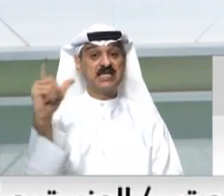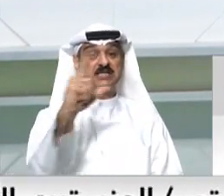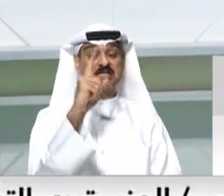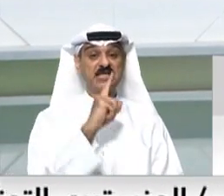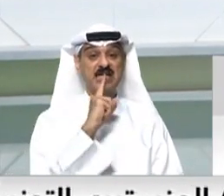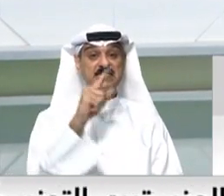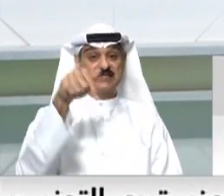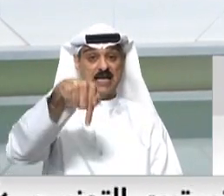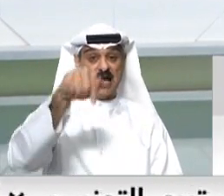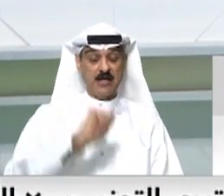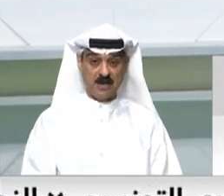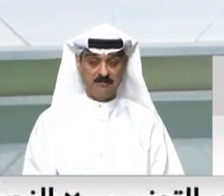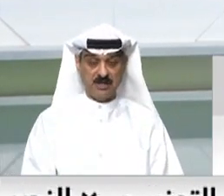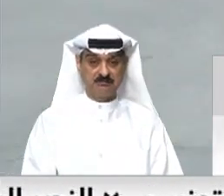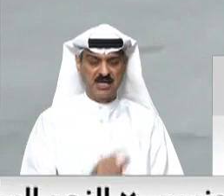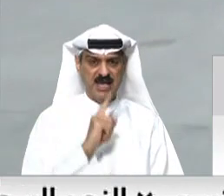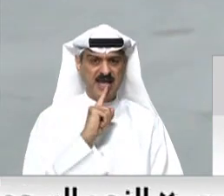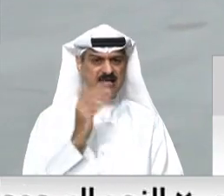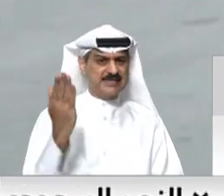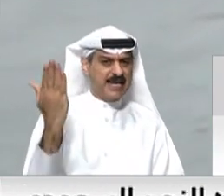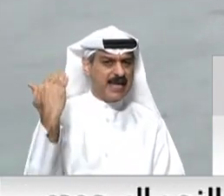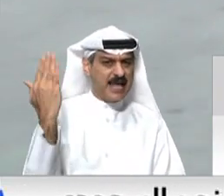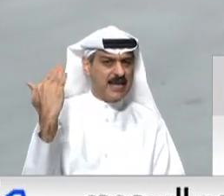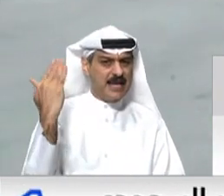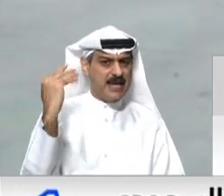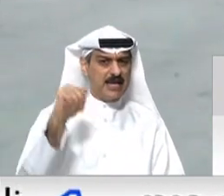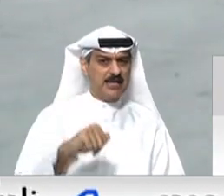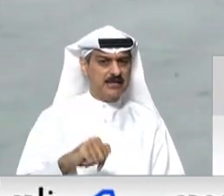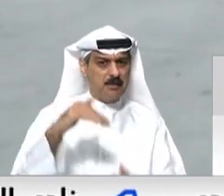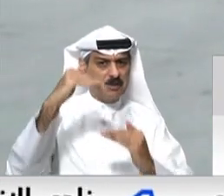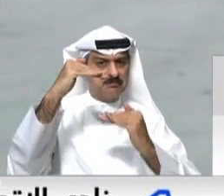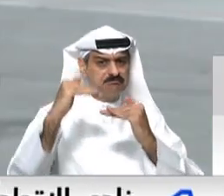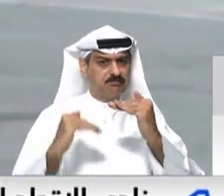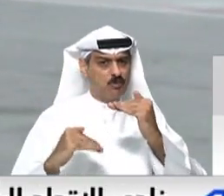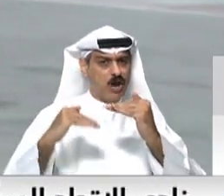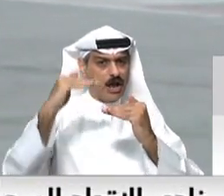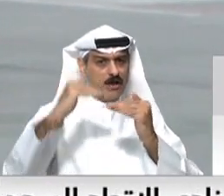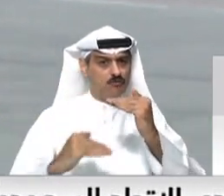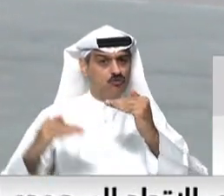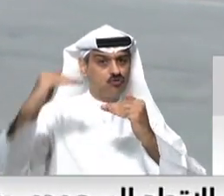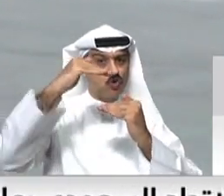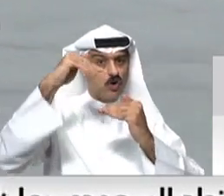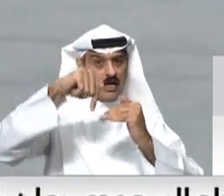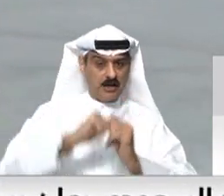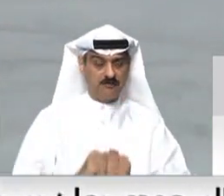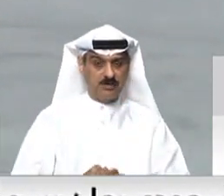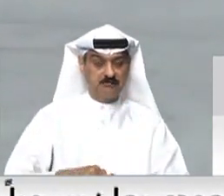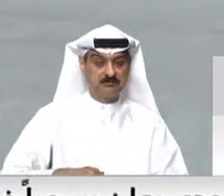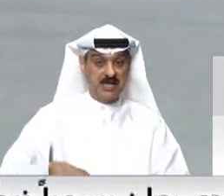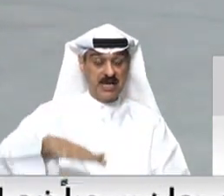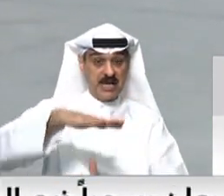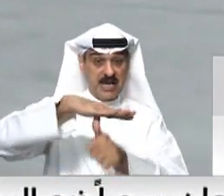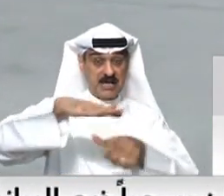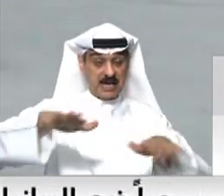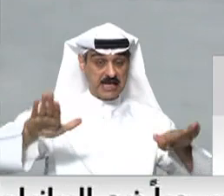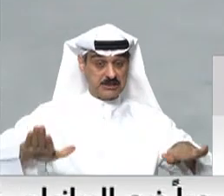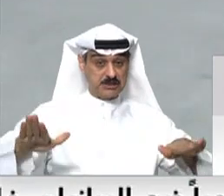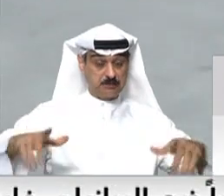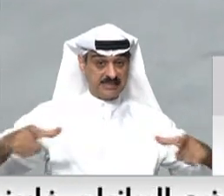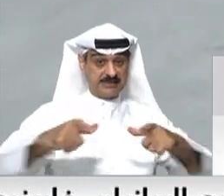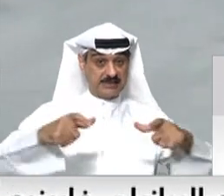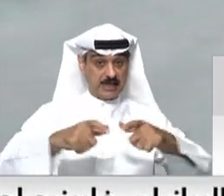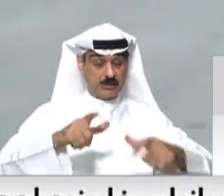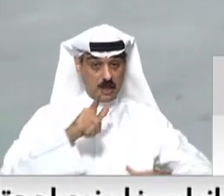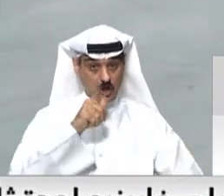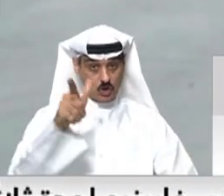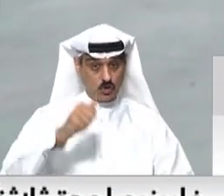العام الجري مقارنه مع الفتره ذاتها من العام الماضي وقال رئيس مجلس اداره الشركه الكابتن علي الدخان